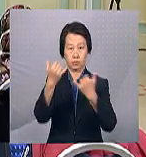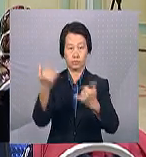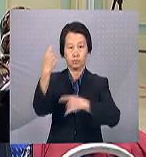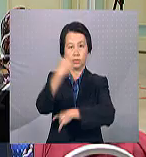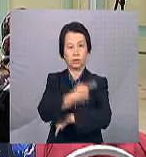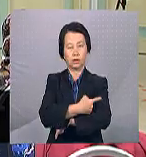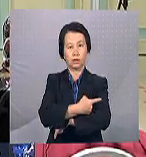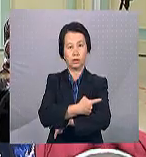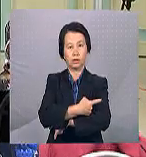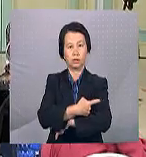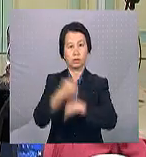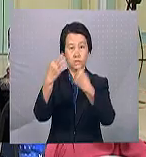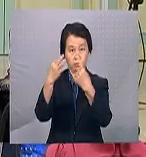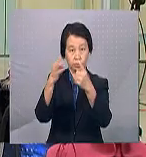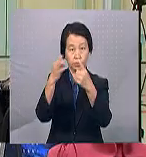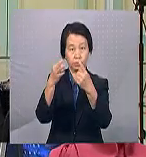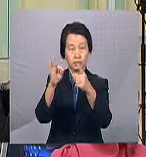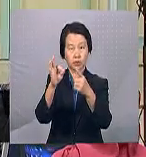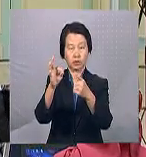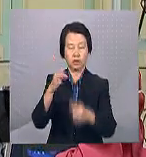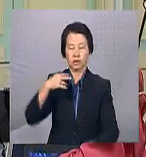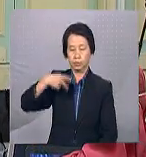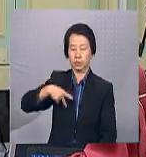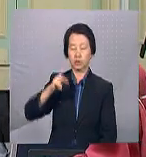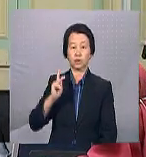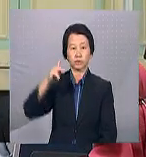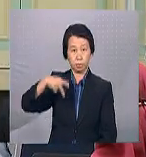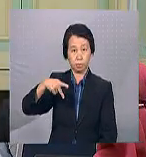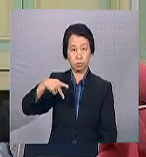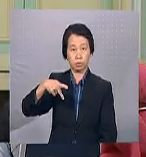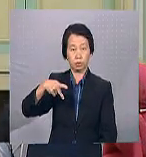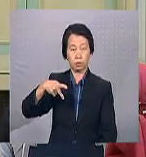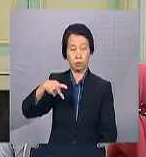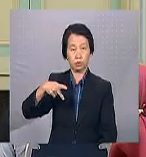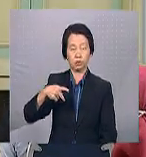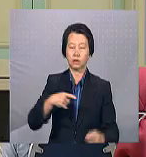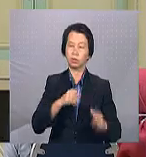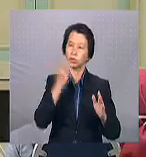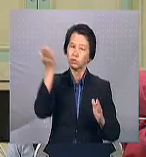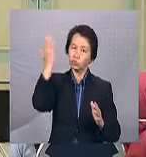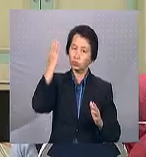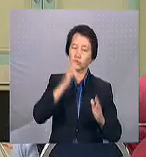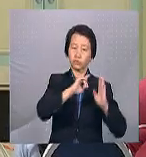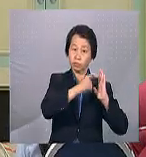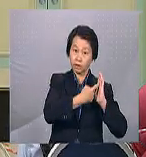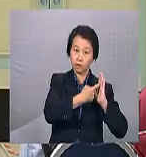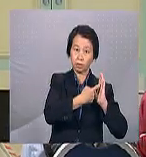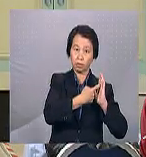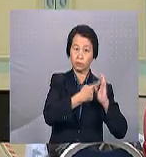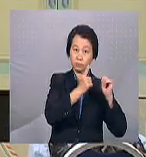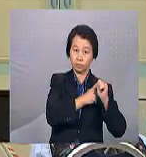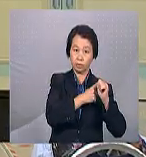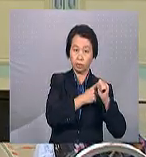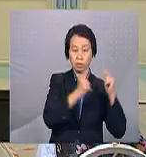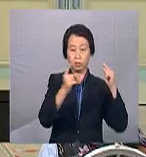hari ke-19 PKP dilaksanakan sejak daripada PKP pertama,